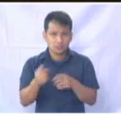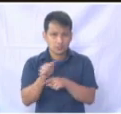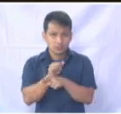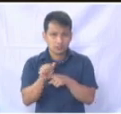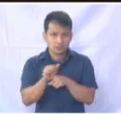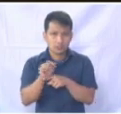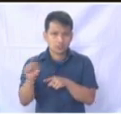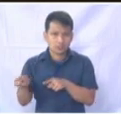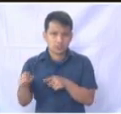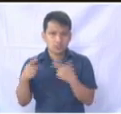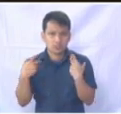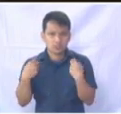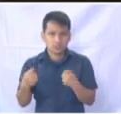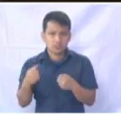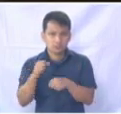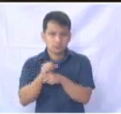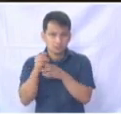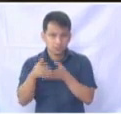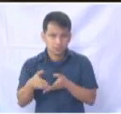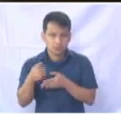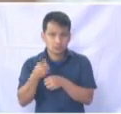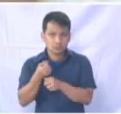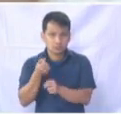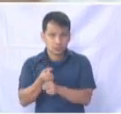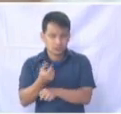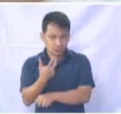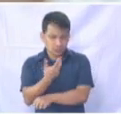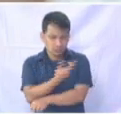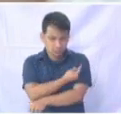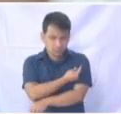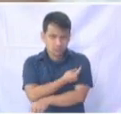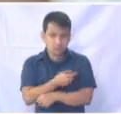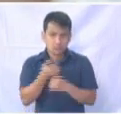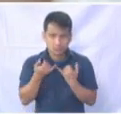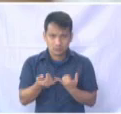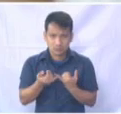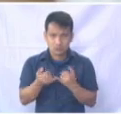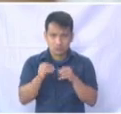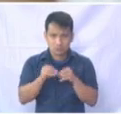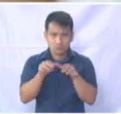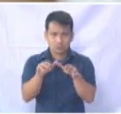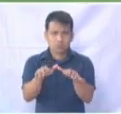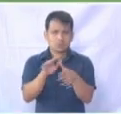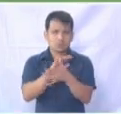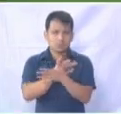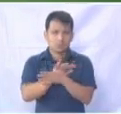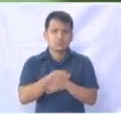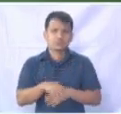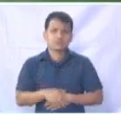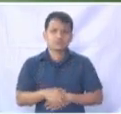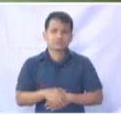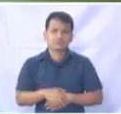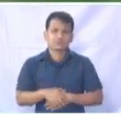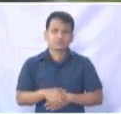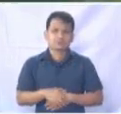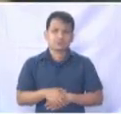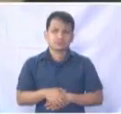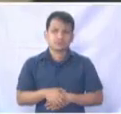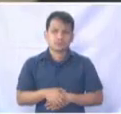prevention ng health workers na magsasagawa ng pagbabakuna ngayong may pandemic. We